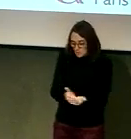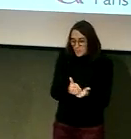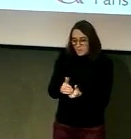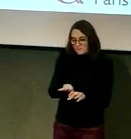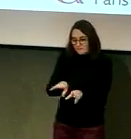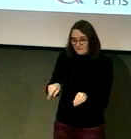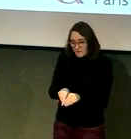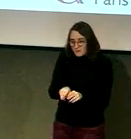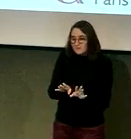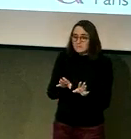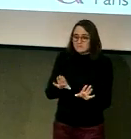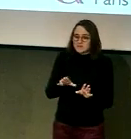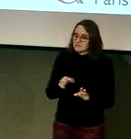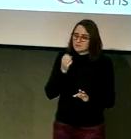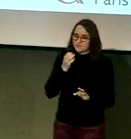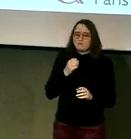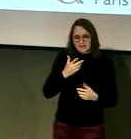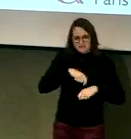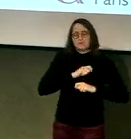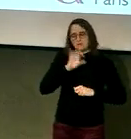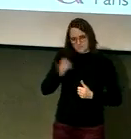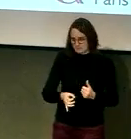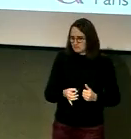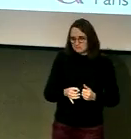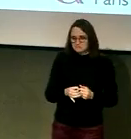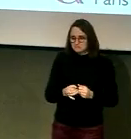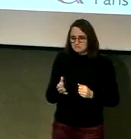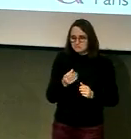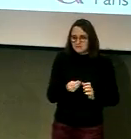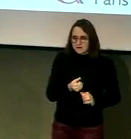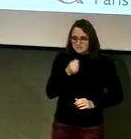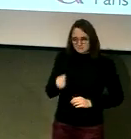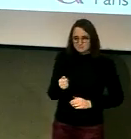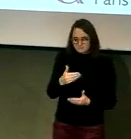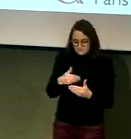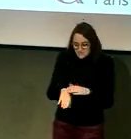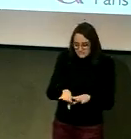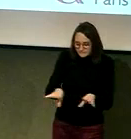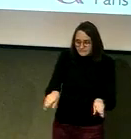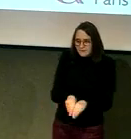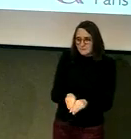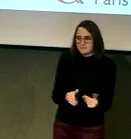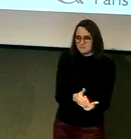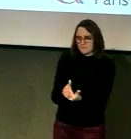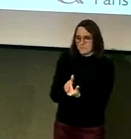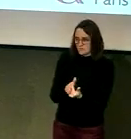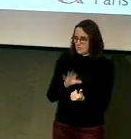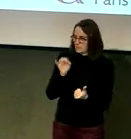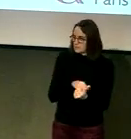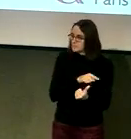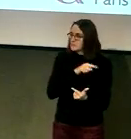sont choisies massivement en Espagne. On place systématiquement les enfants dans la